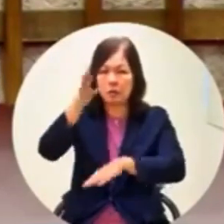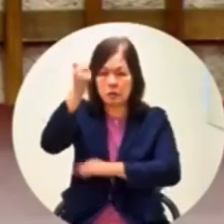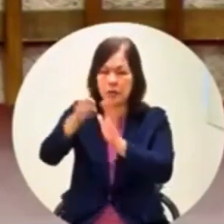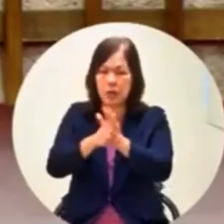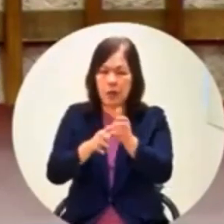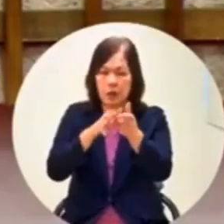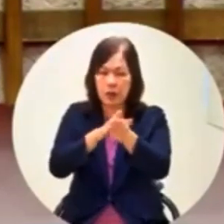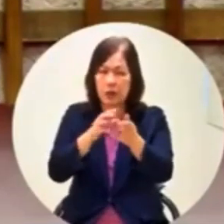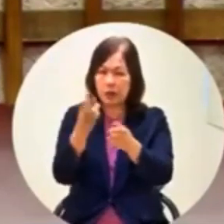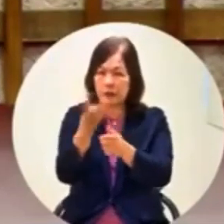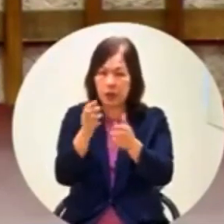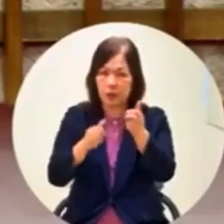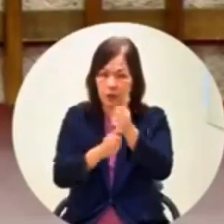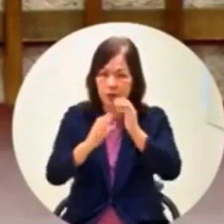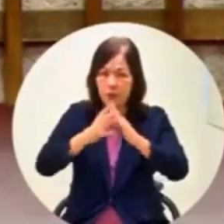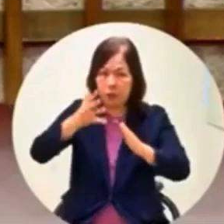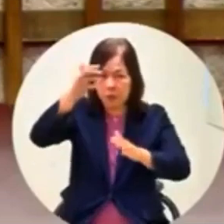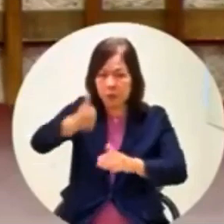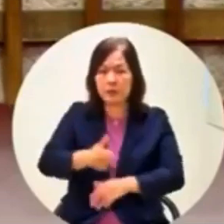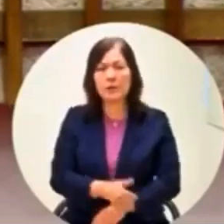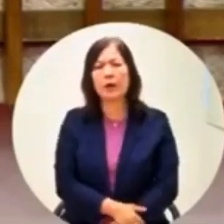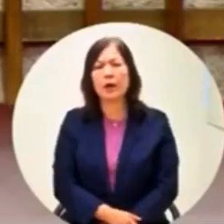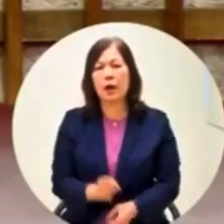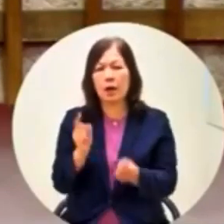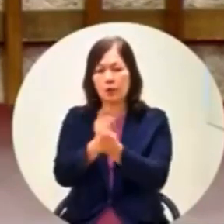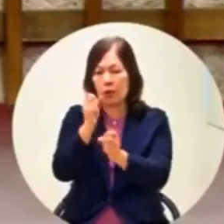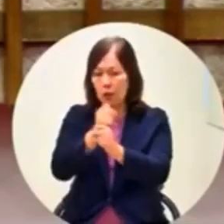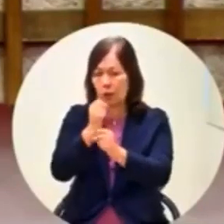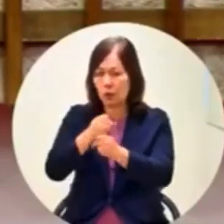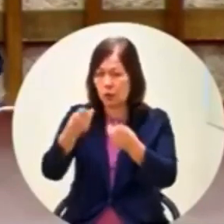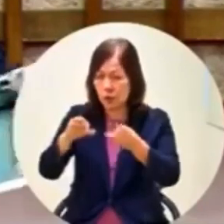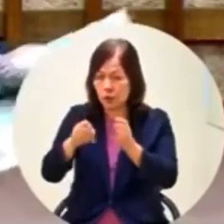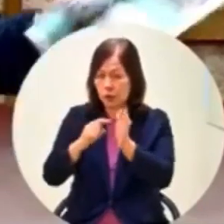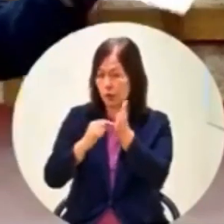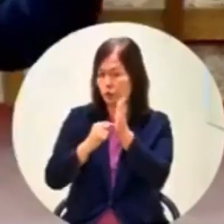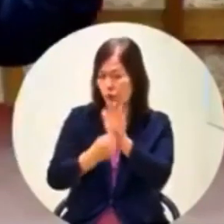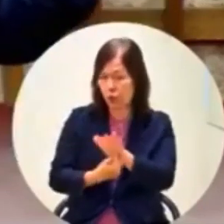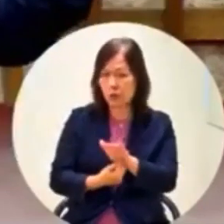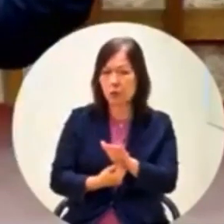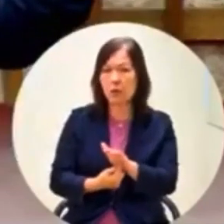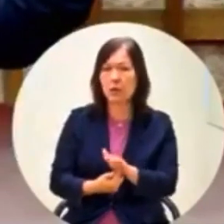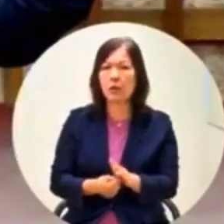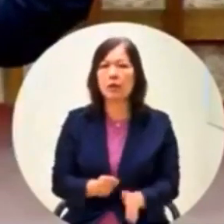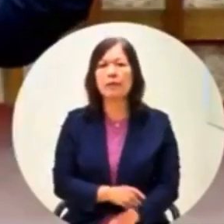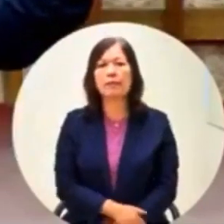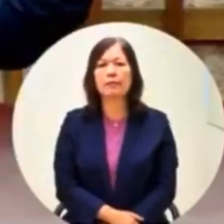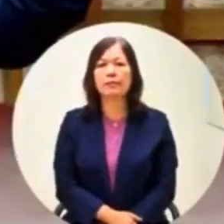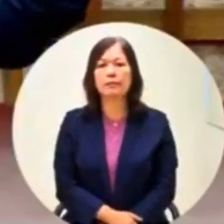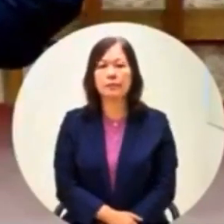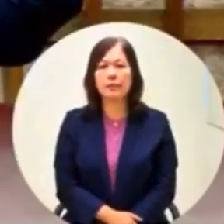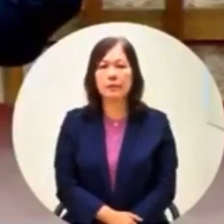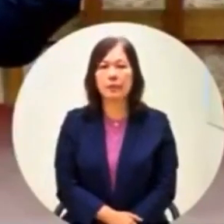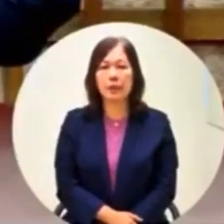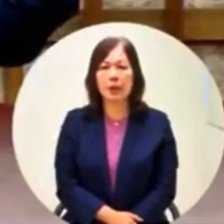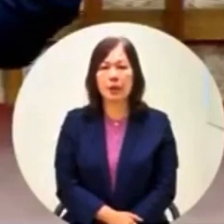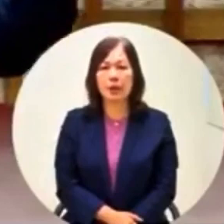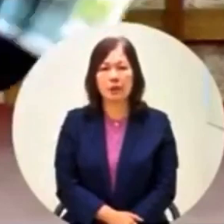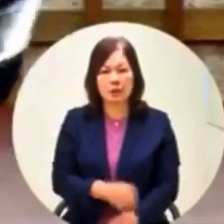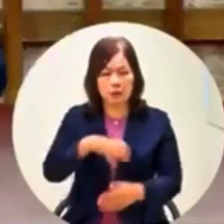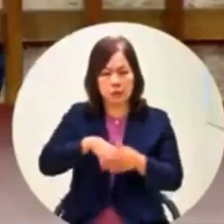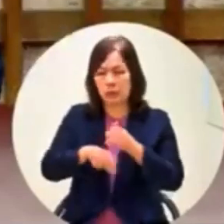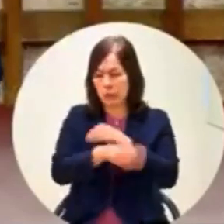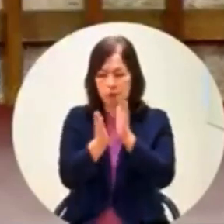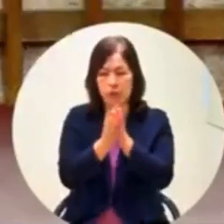长，这个团队对于工作绩效的一个展现，完完全全都在这一本工